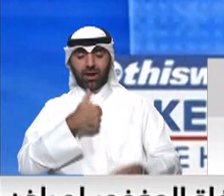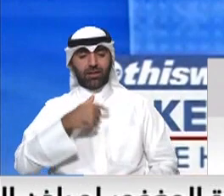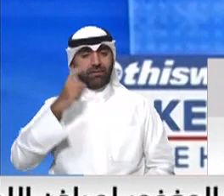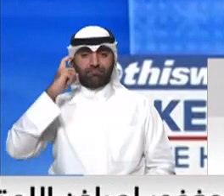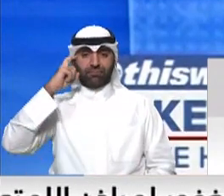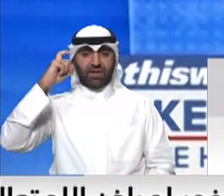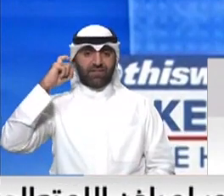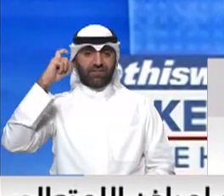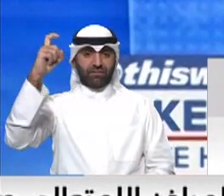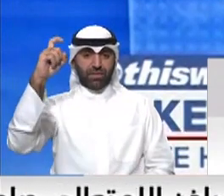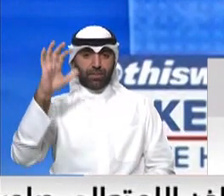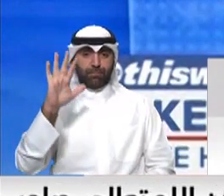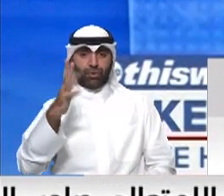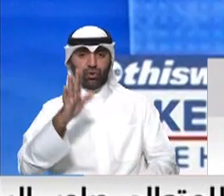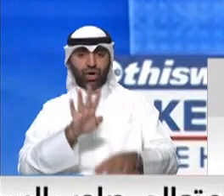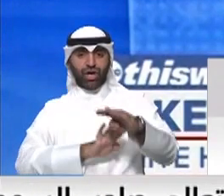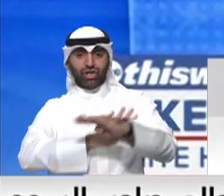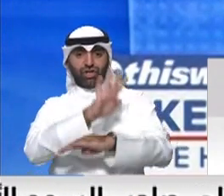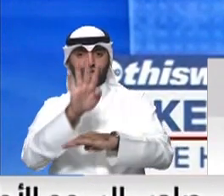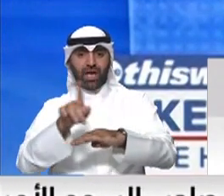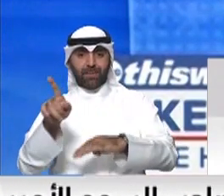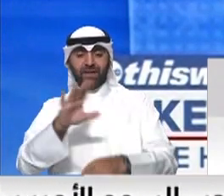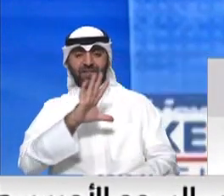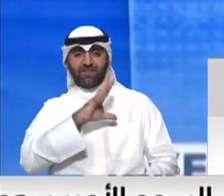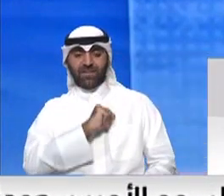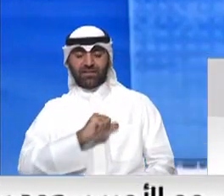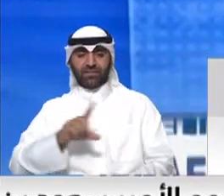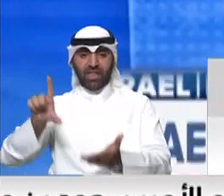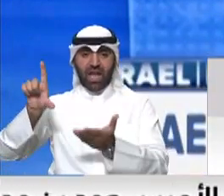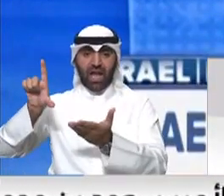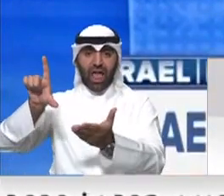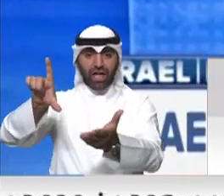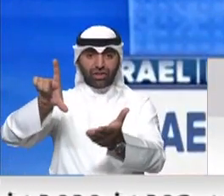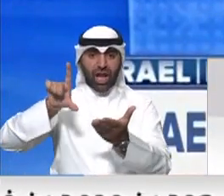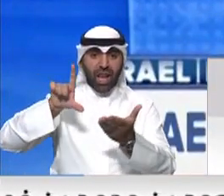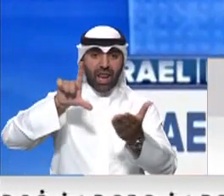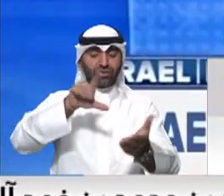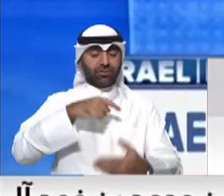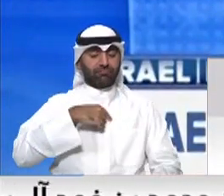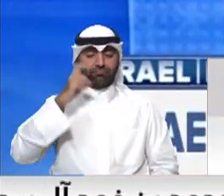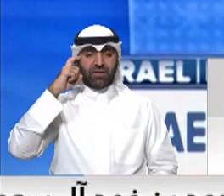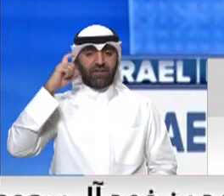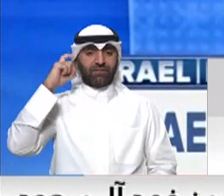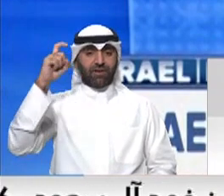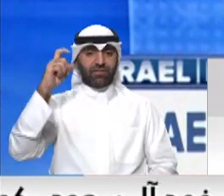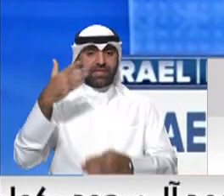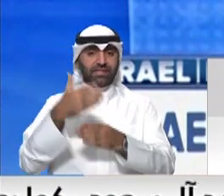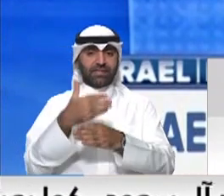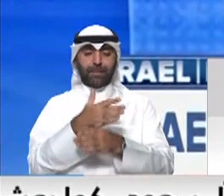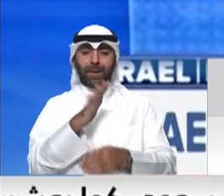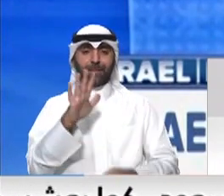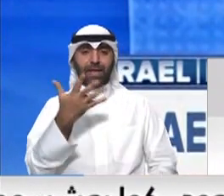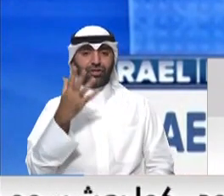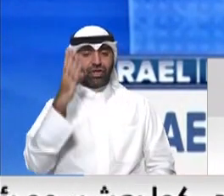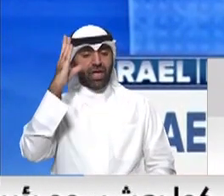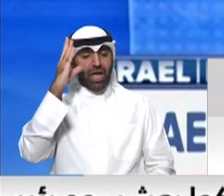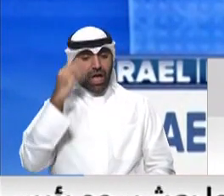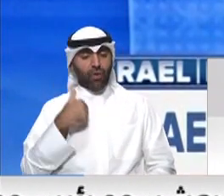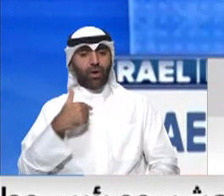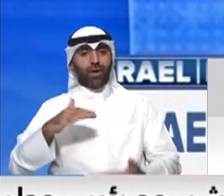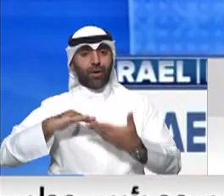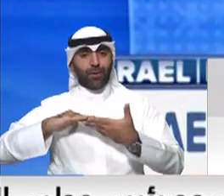الفلسطيني كما ان على نتنياهو السيطره على المستوطنين الذين يهاجمون العرب في الضفه الغربيه